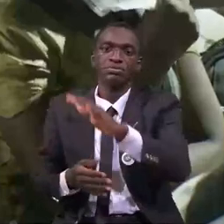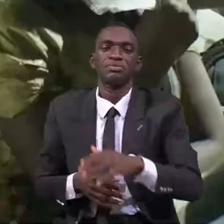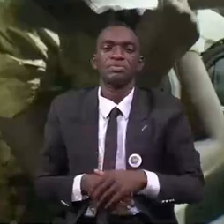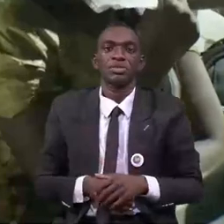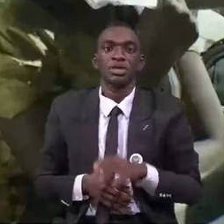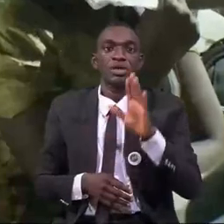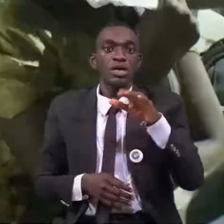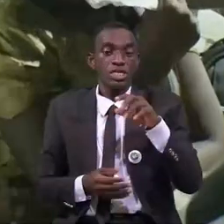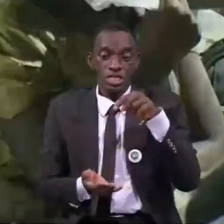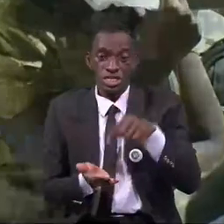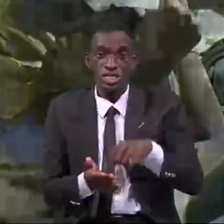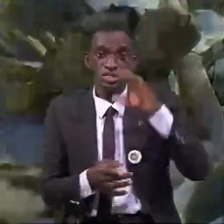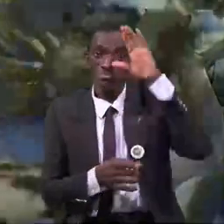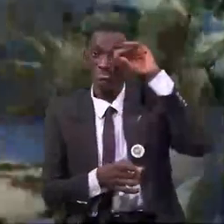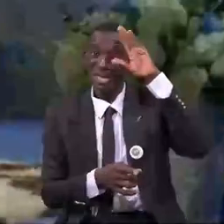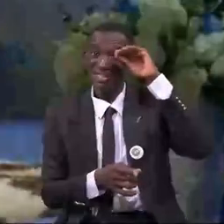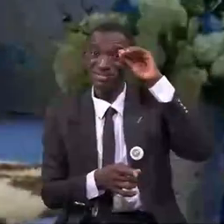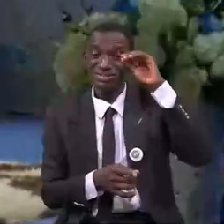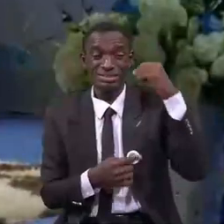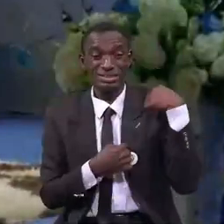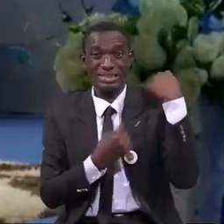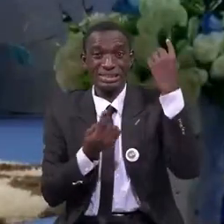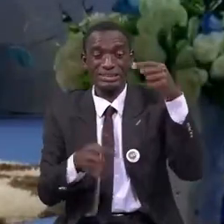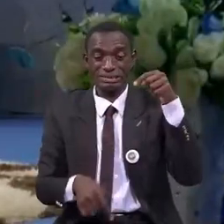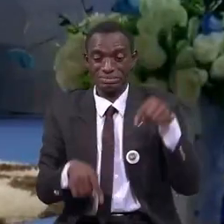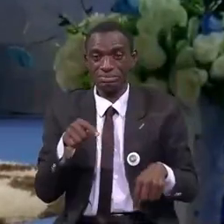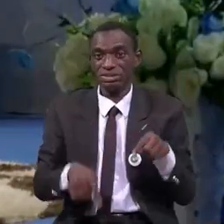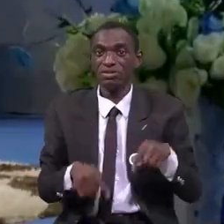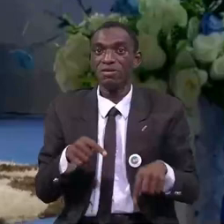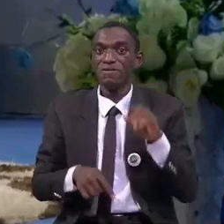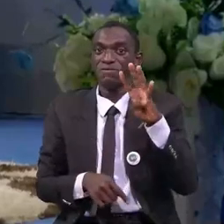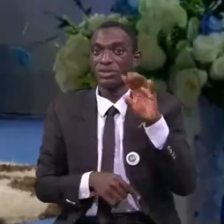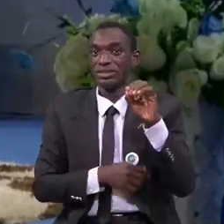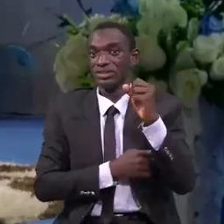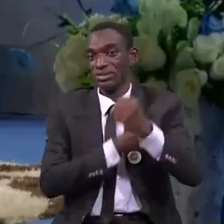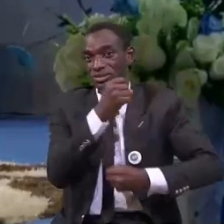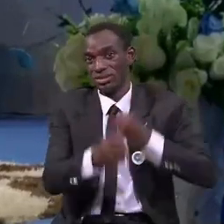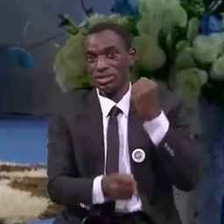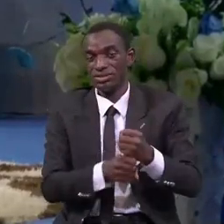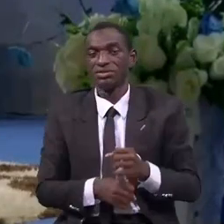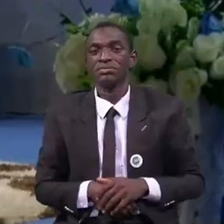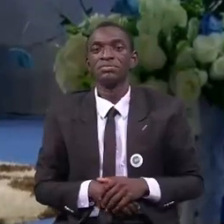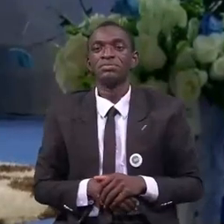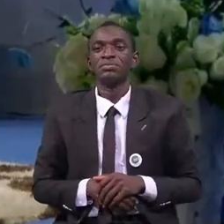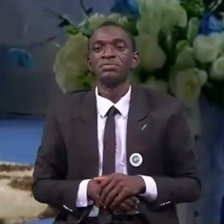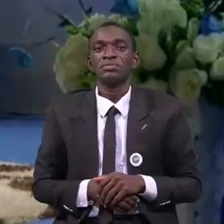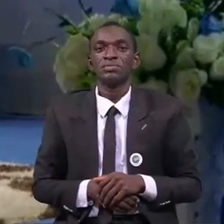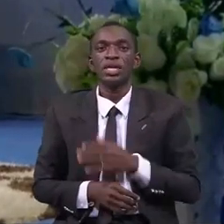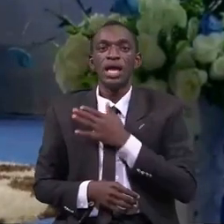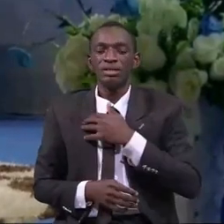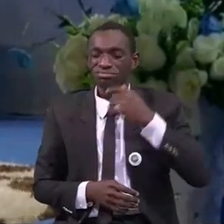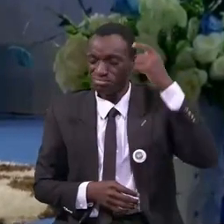deviendras un sentier l'homme làà qui était dans cette condition pendant 40 ans